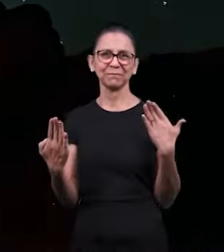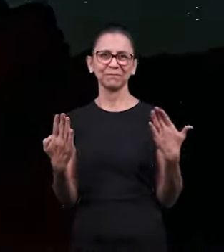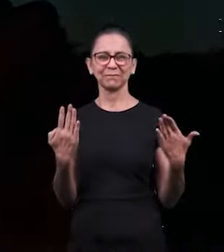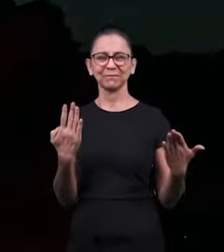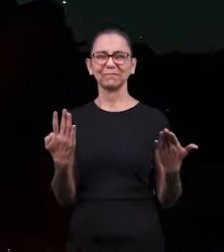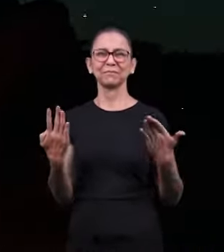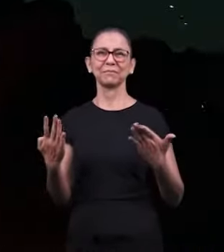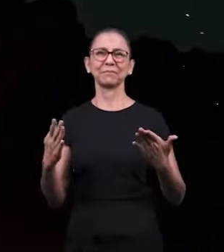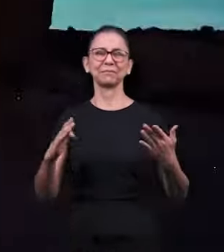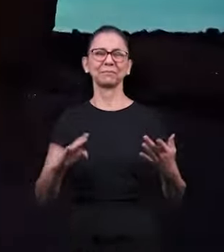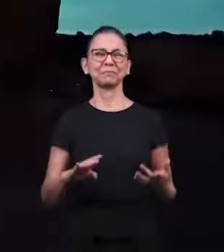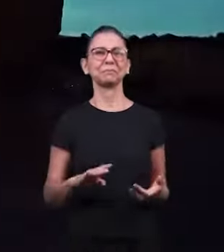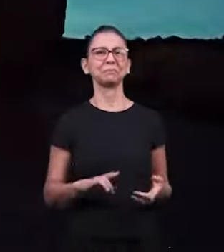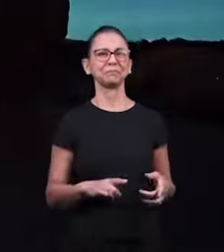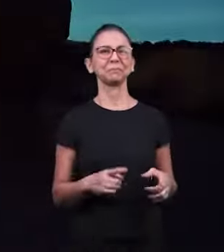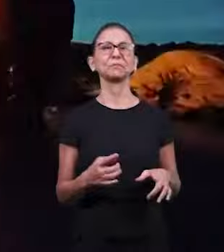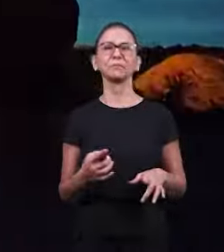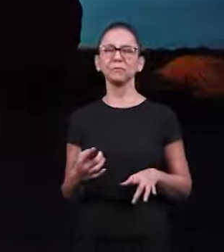сравнить.